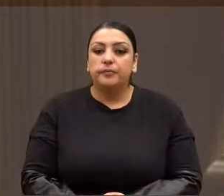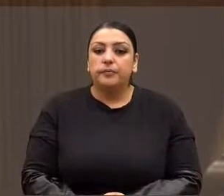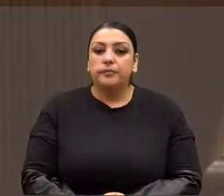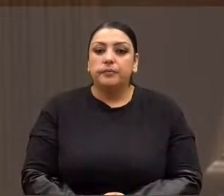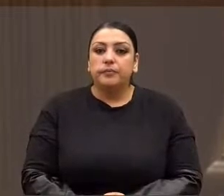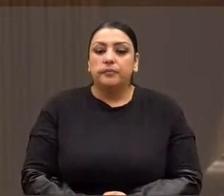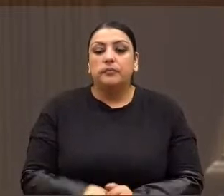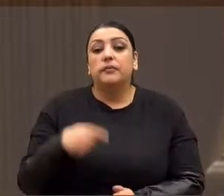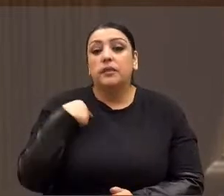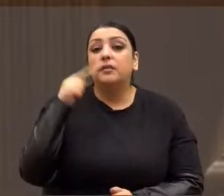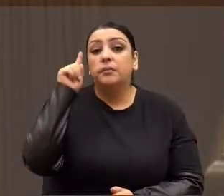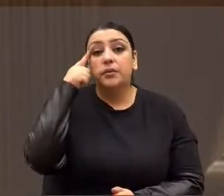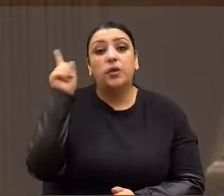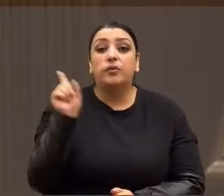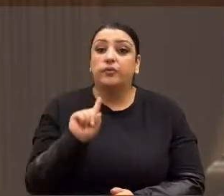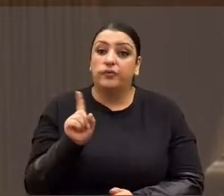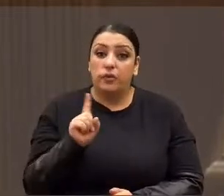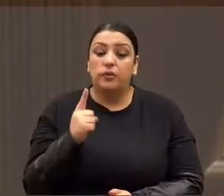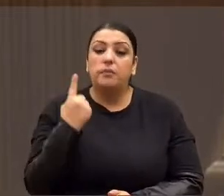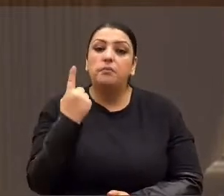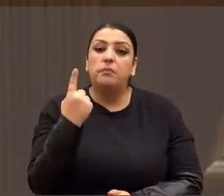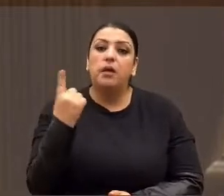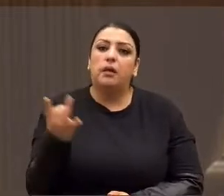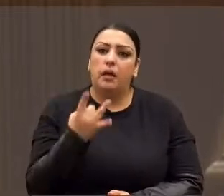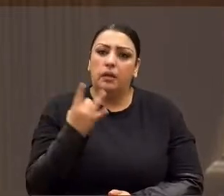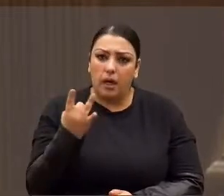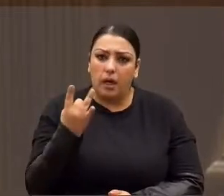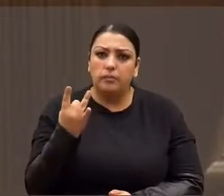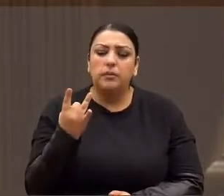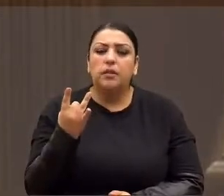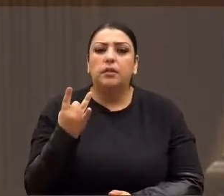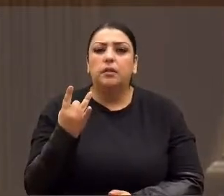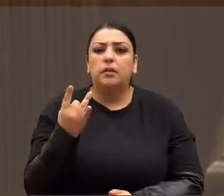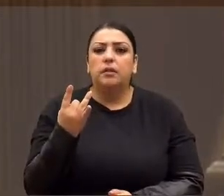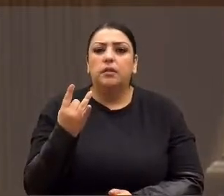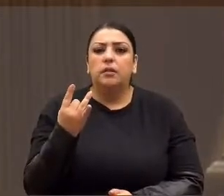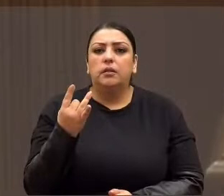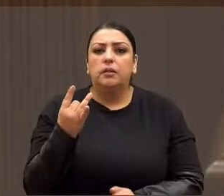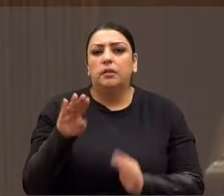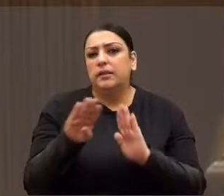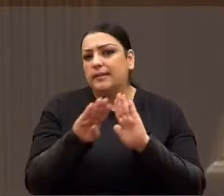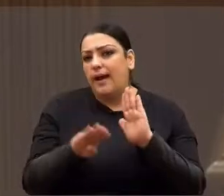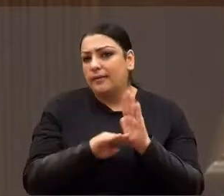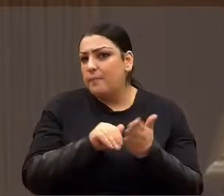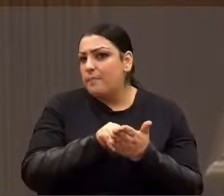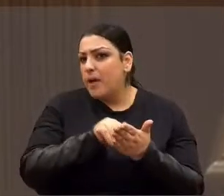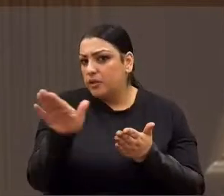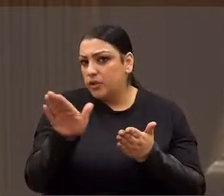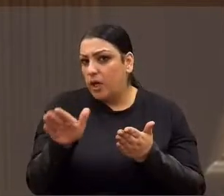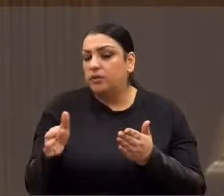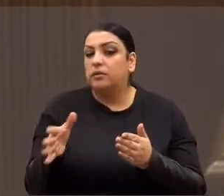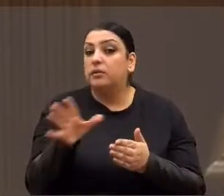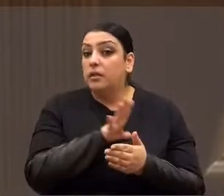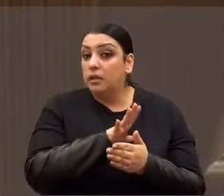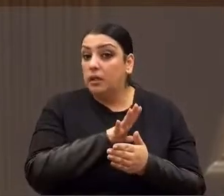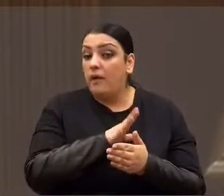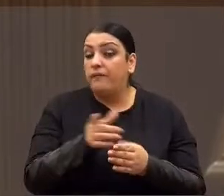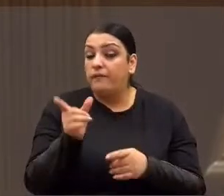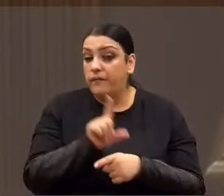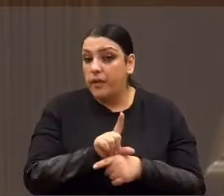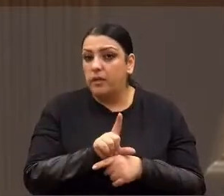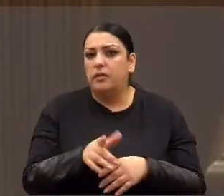Ենթադրում եմ, որ մեկ անգամ մերժված նախագծի շուրջ ավելի լայն